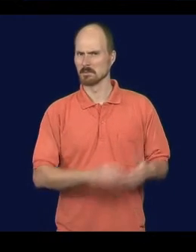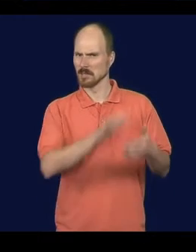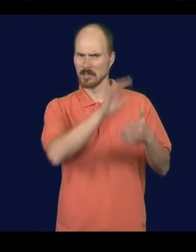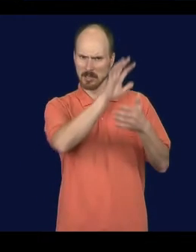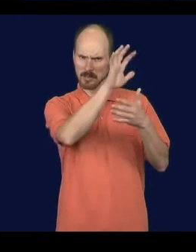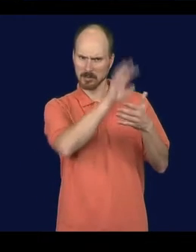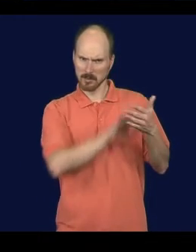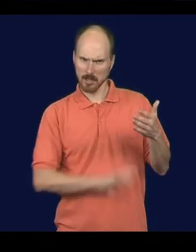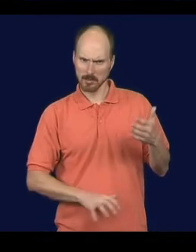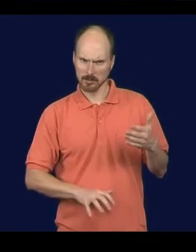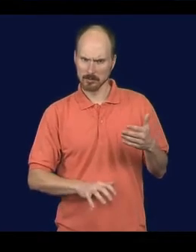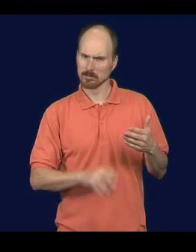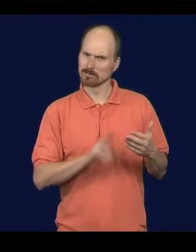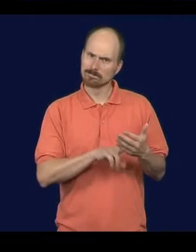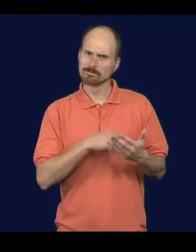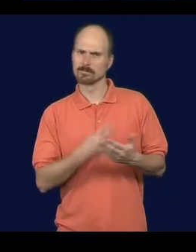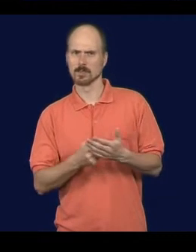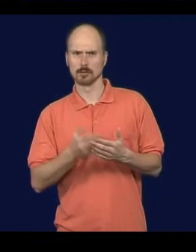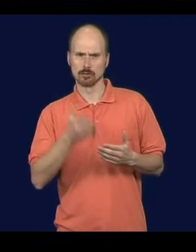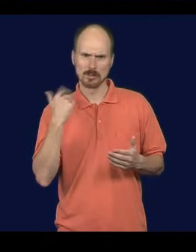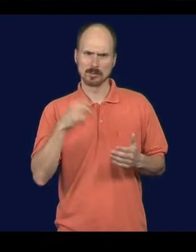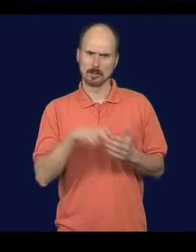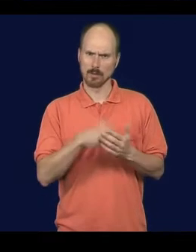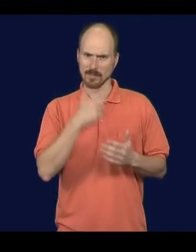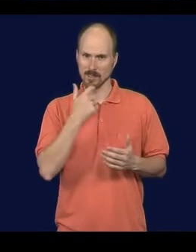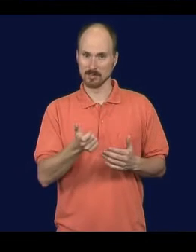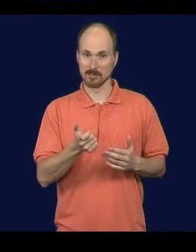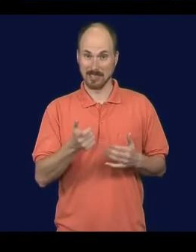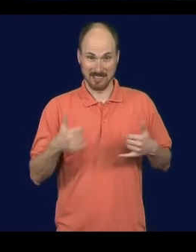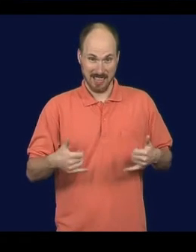samozřejmě je i hlasová podpora těchto tlačítek.